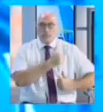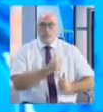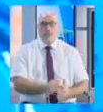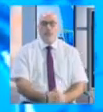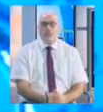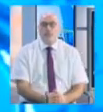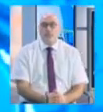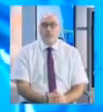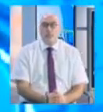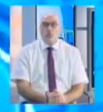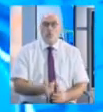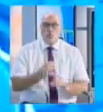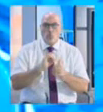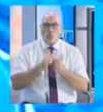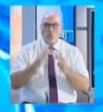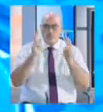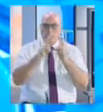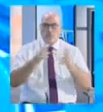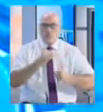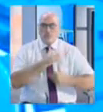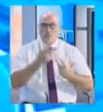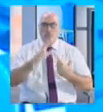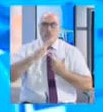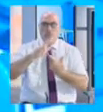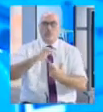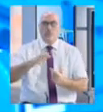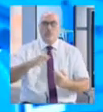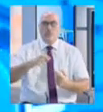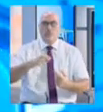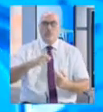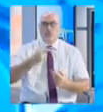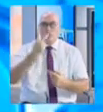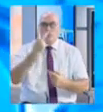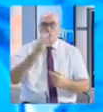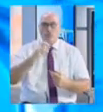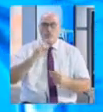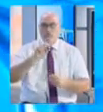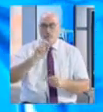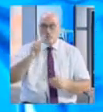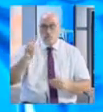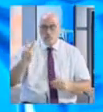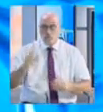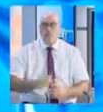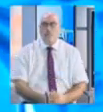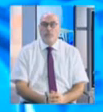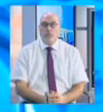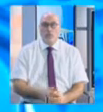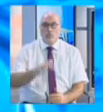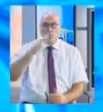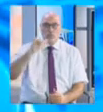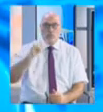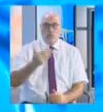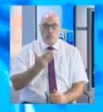تتواصل فعالية المسابقة العسكرية الدولية الفصيل المحمولة جوان 2022، واقتصر اليوم الثالث من